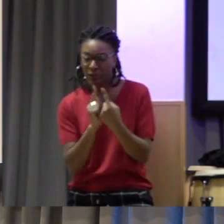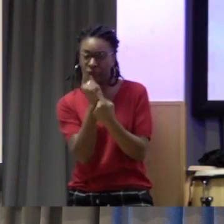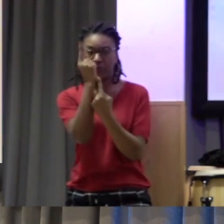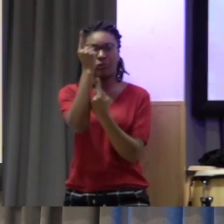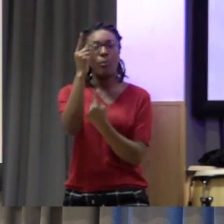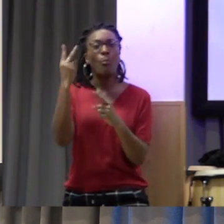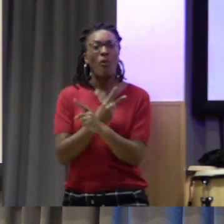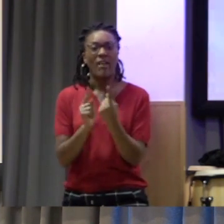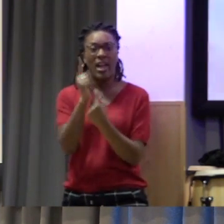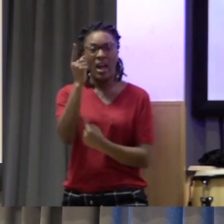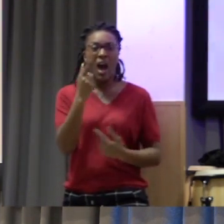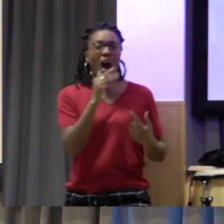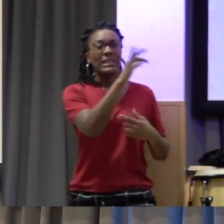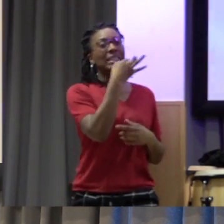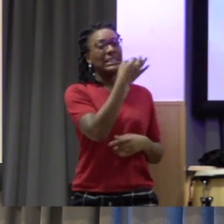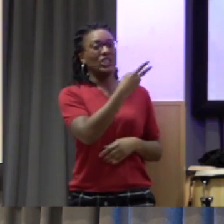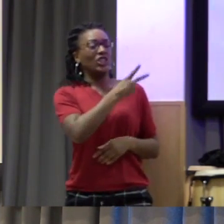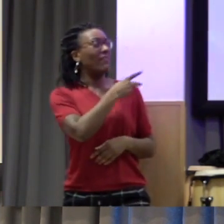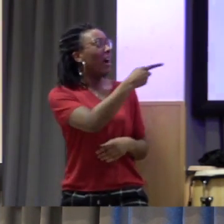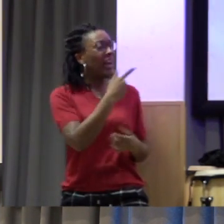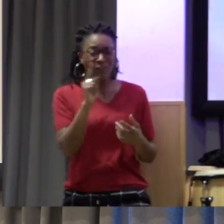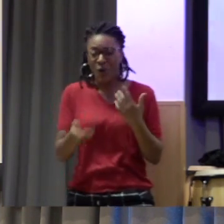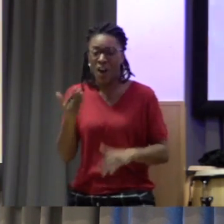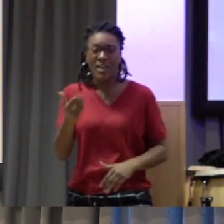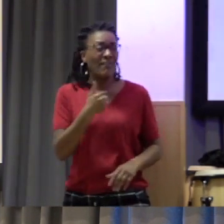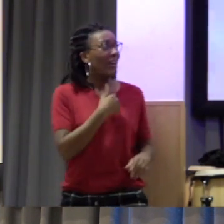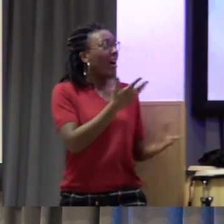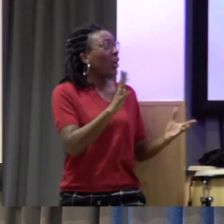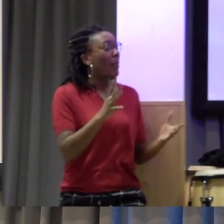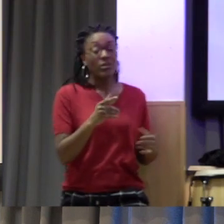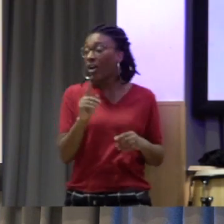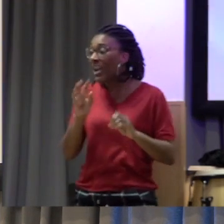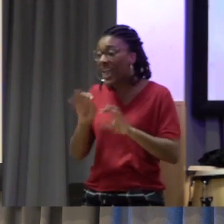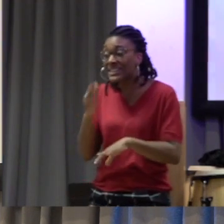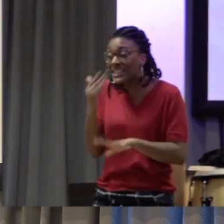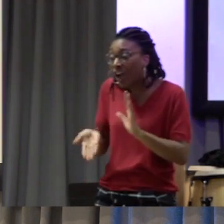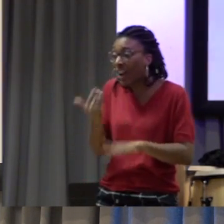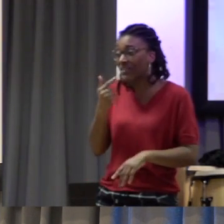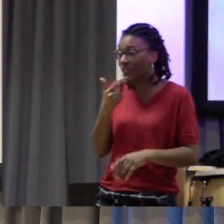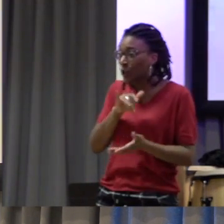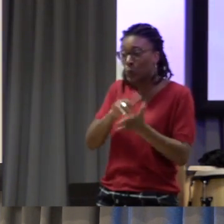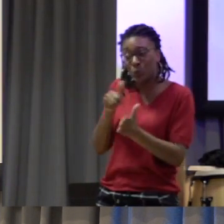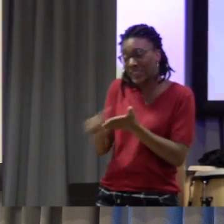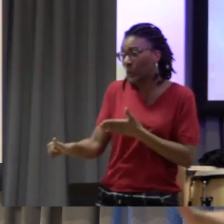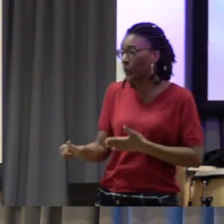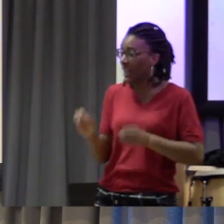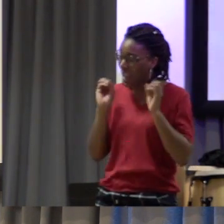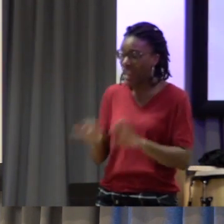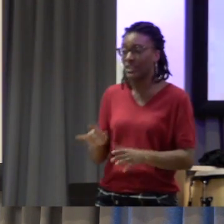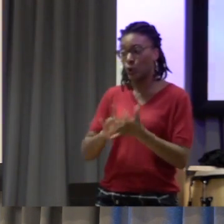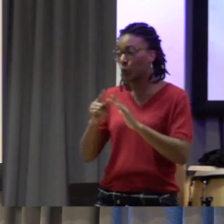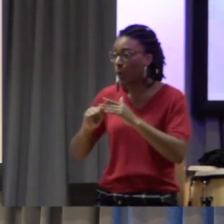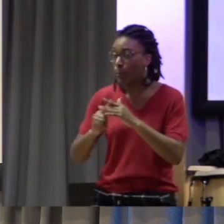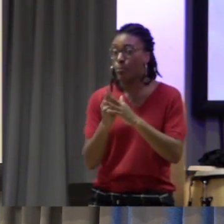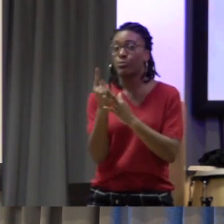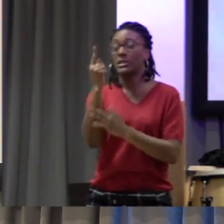si vous enlevez l'ivraie, vous allez détruire aussi le blé. Laissez tout pousser. Mais c'est à la fin que je